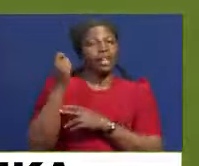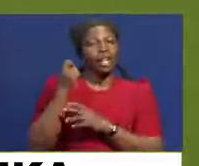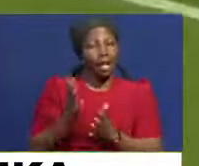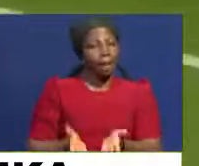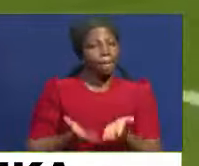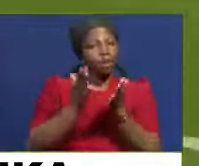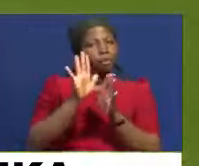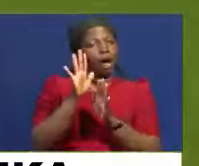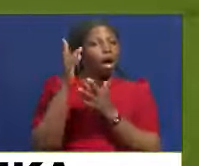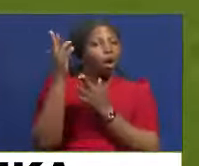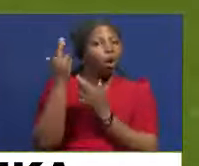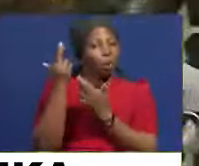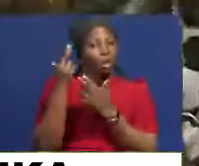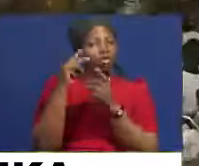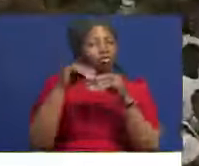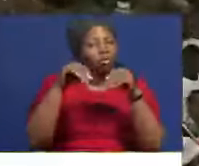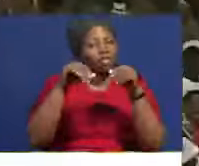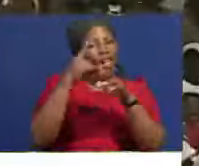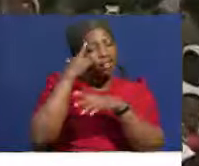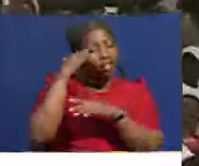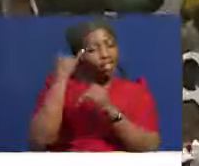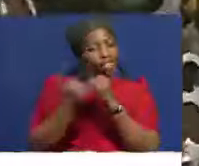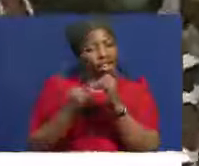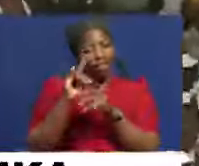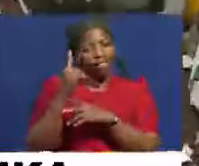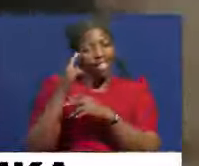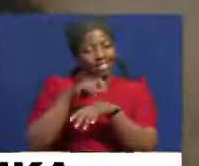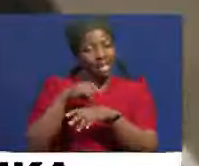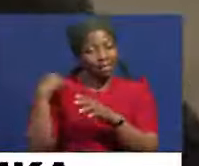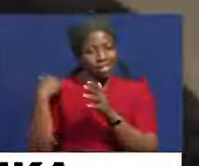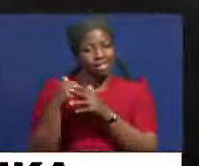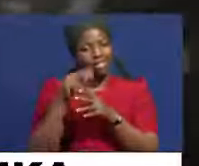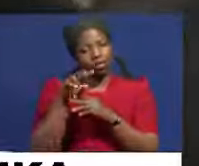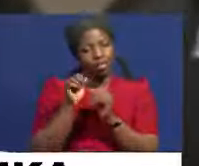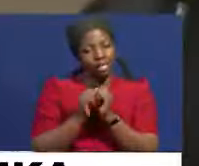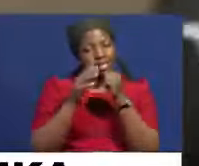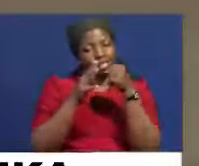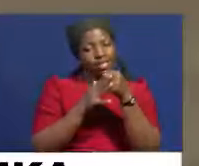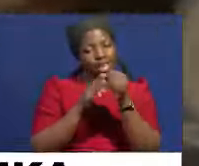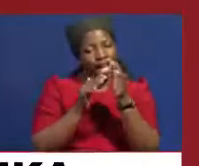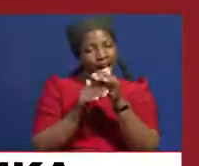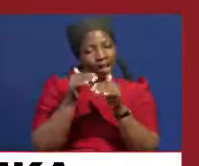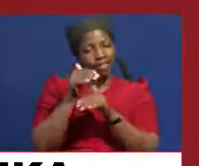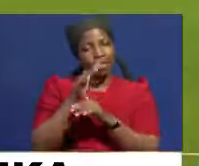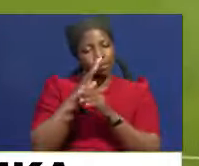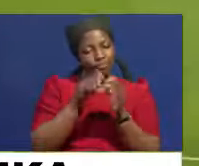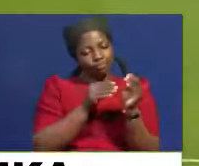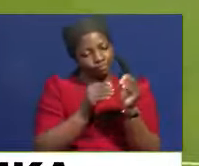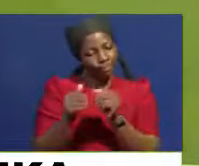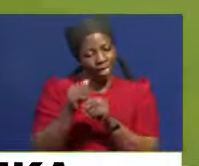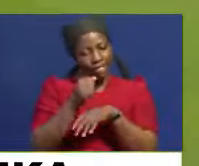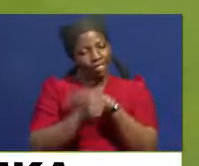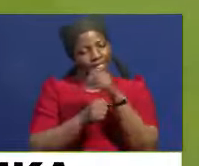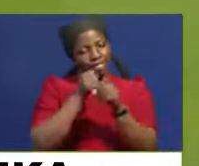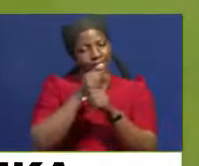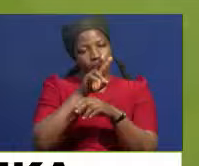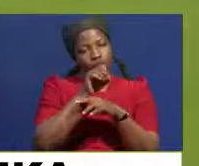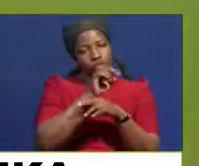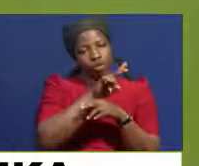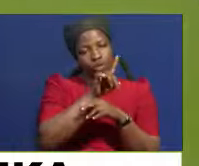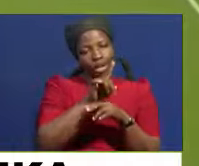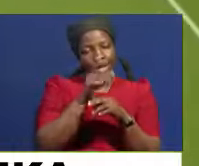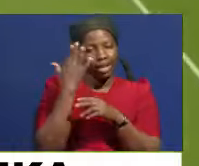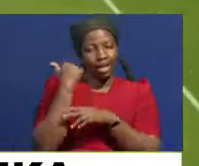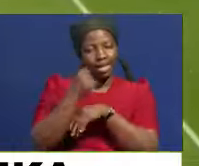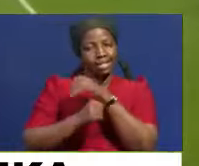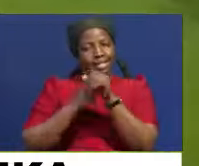iliboresha matumaini yao ya kufuzu kwa finali hizo kwa mara ya kwanza tangu mwaka 2019 baada ya kushindwa kufuzu mwaka 2021 na mwaka jana.